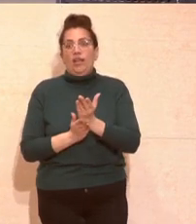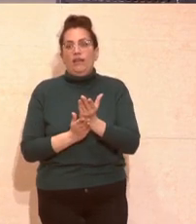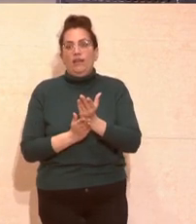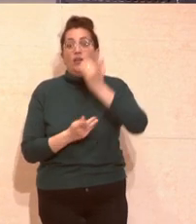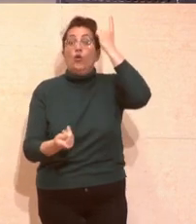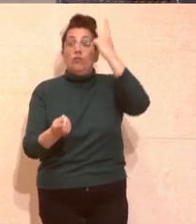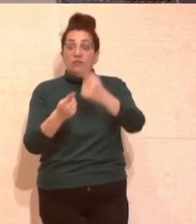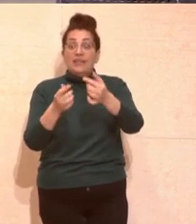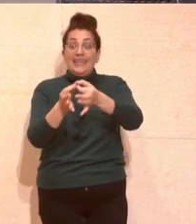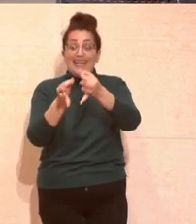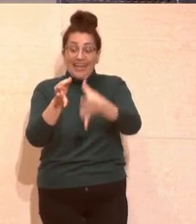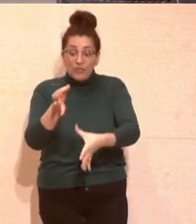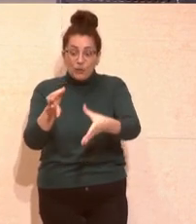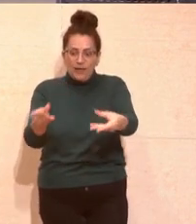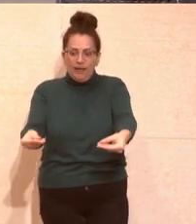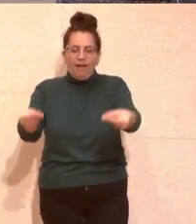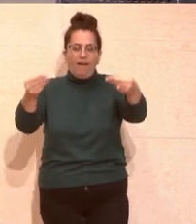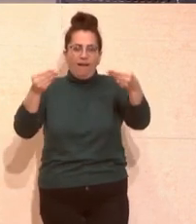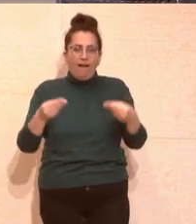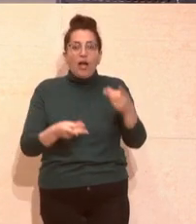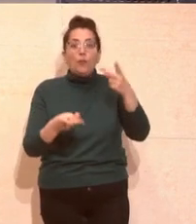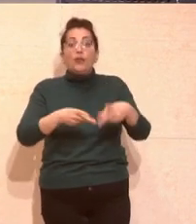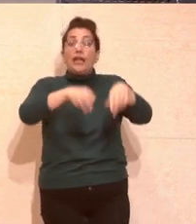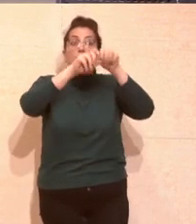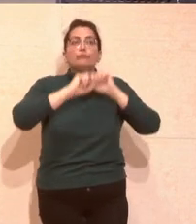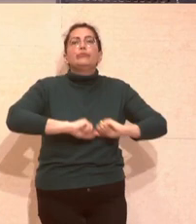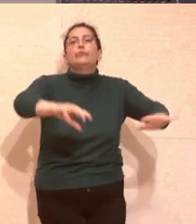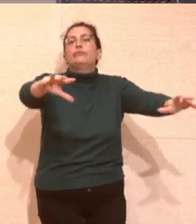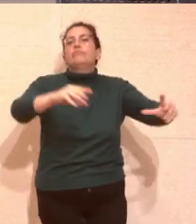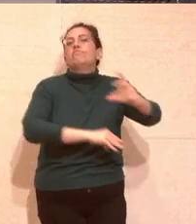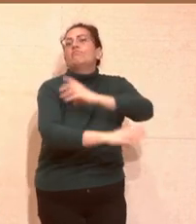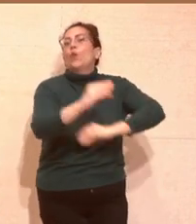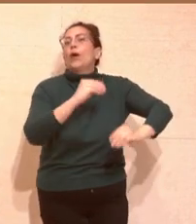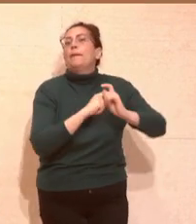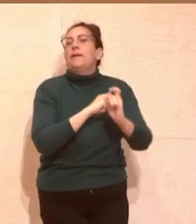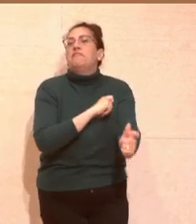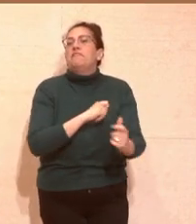des résultats qui pourraient peut-être être appliqués après à plus grande échelle.